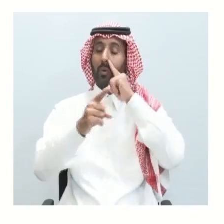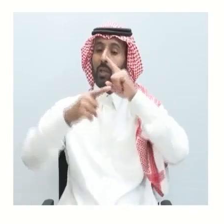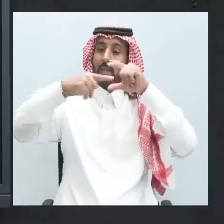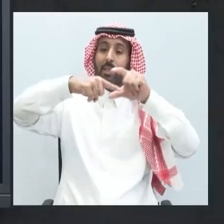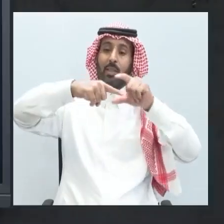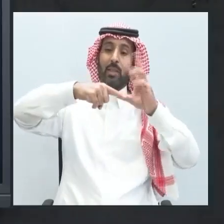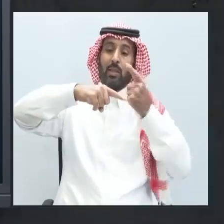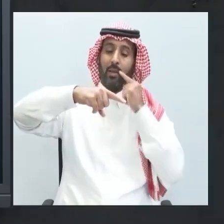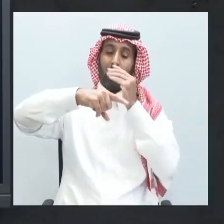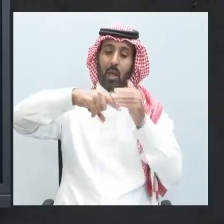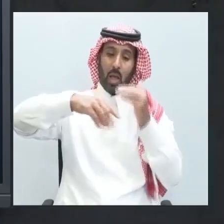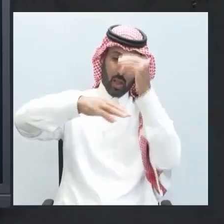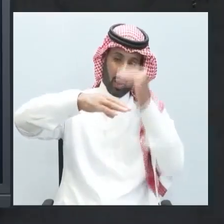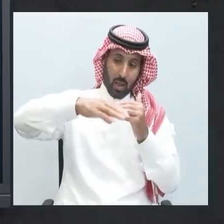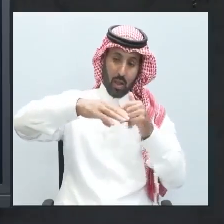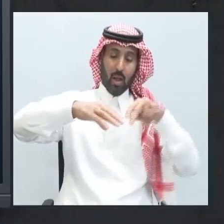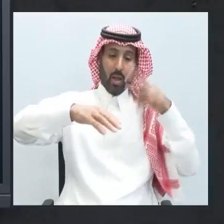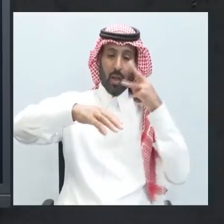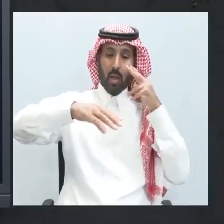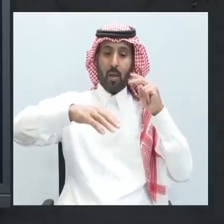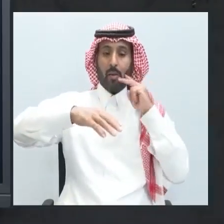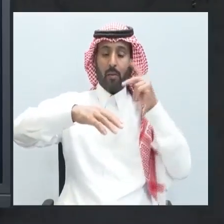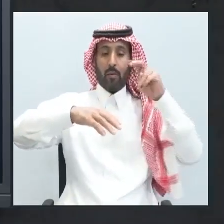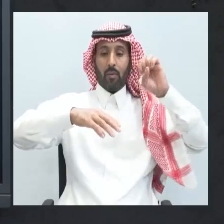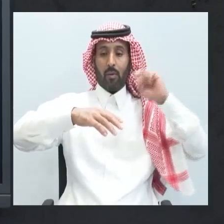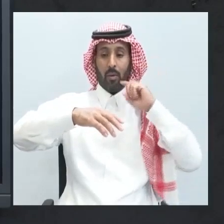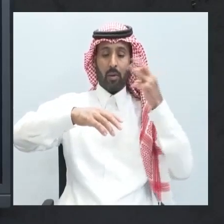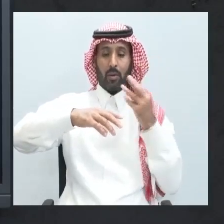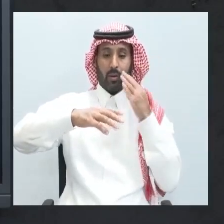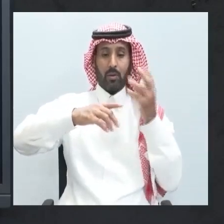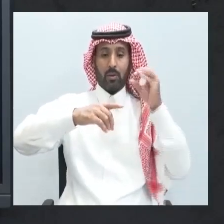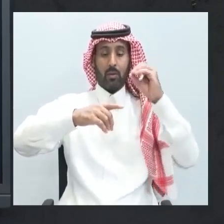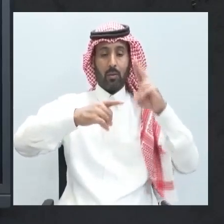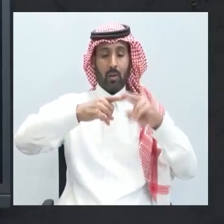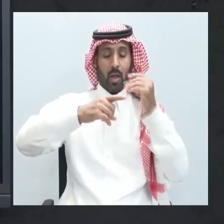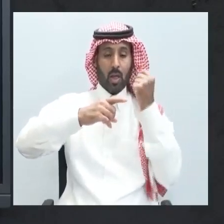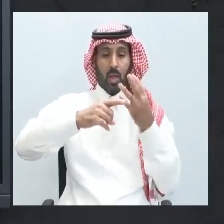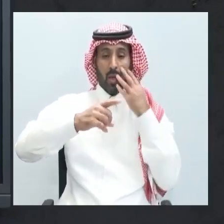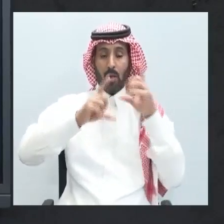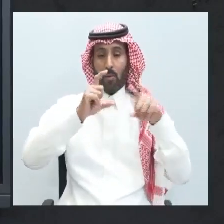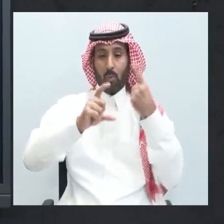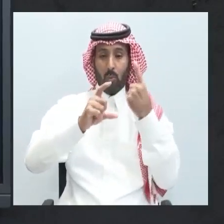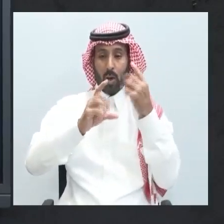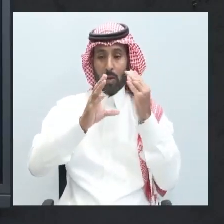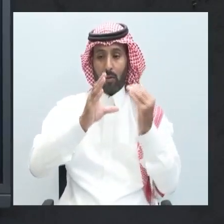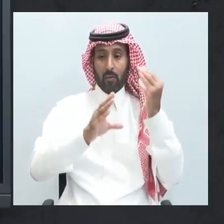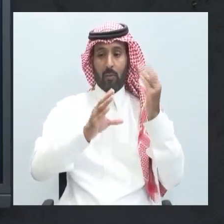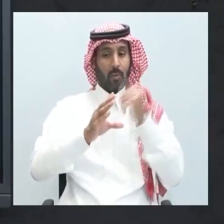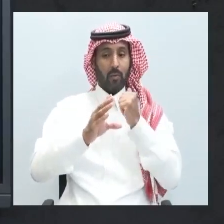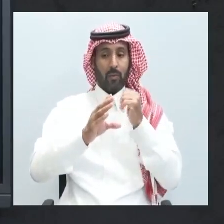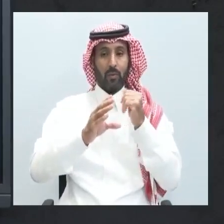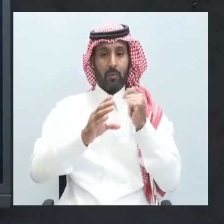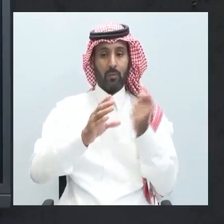على تركيز رابع أكسيد ثنائي النيتروجين، وهنا المعامل فيه واحد، إذن لا يكتب